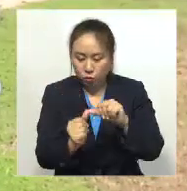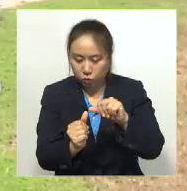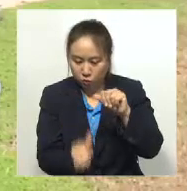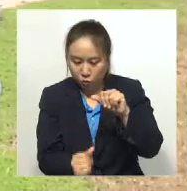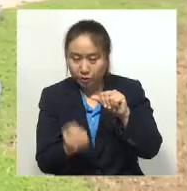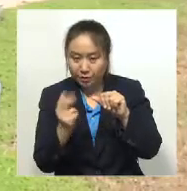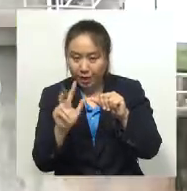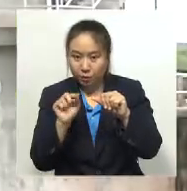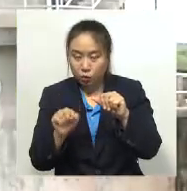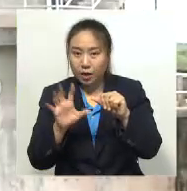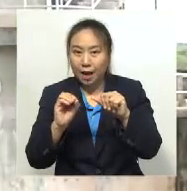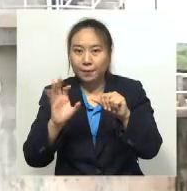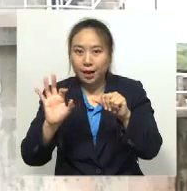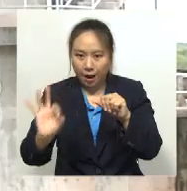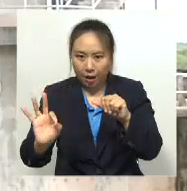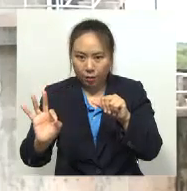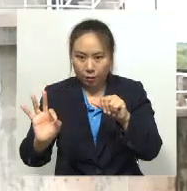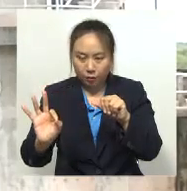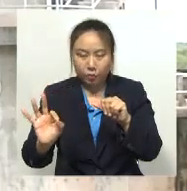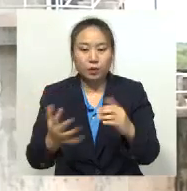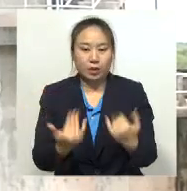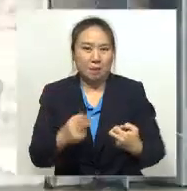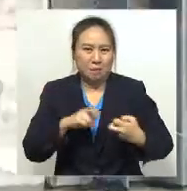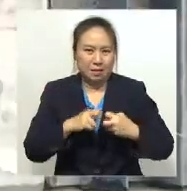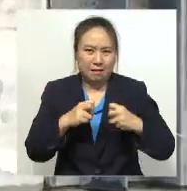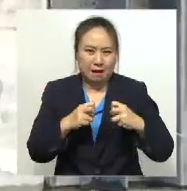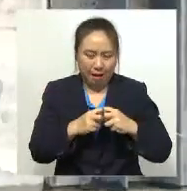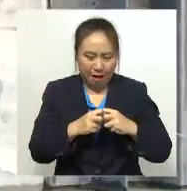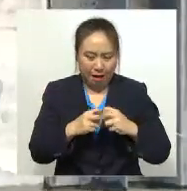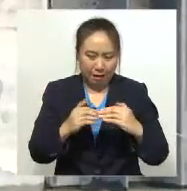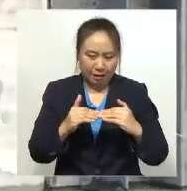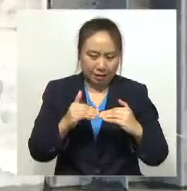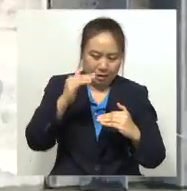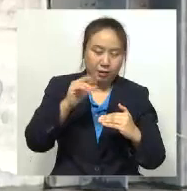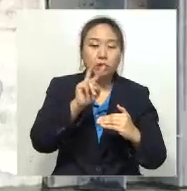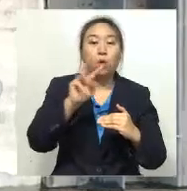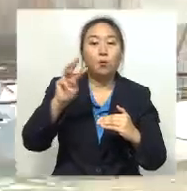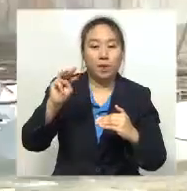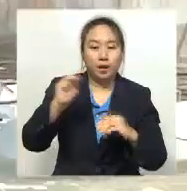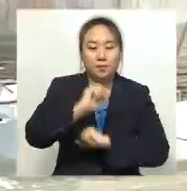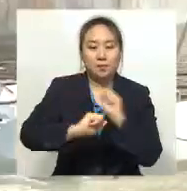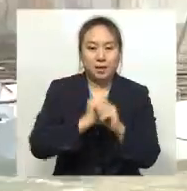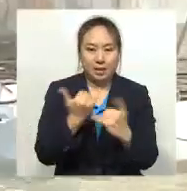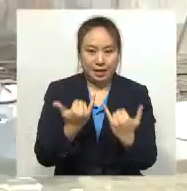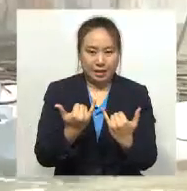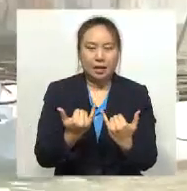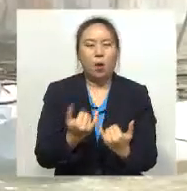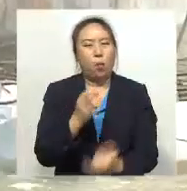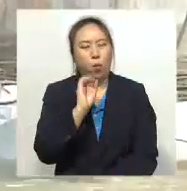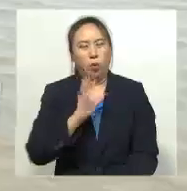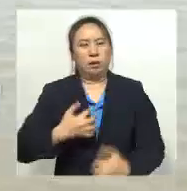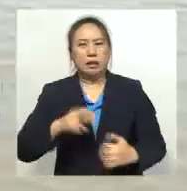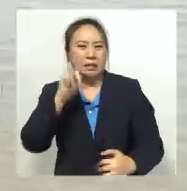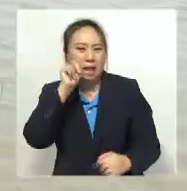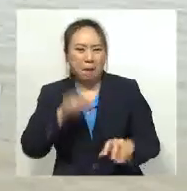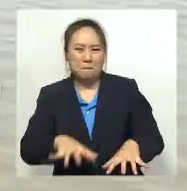13.59 เมตรค่ะซึ่งอยู่ในจุดที่เลยจุดวิกฤตมานะคะประมาณ2เมตรโดยปีนี้ค่ะชาวบ้านบอกว่าน้ำมากซึ่งมากกว่